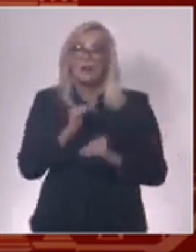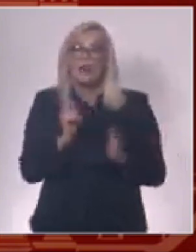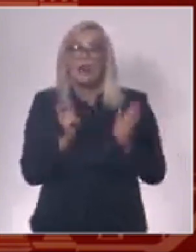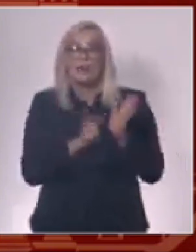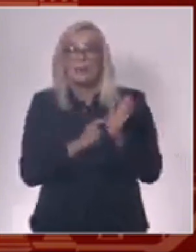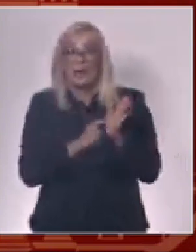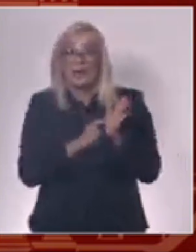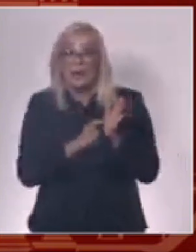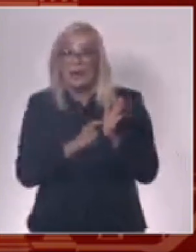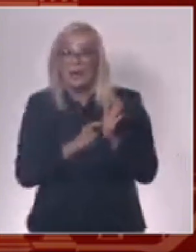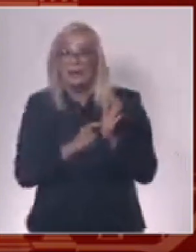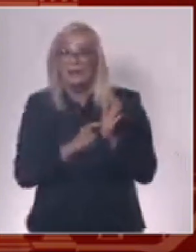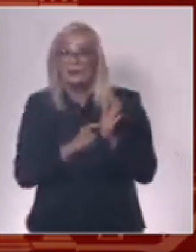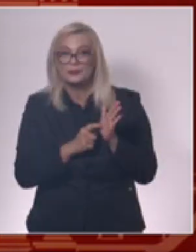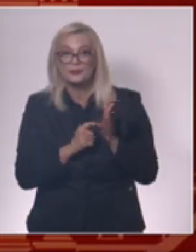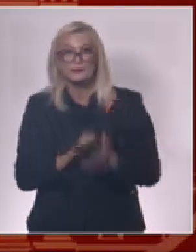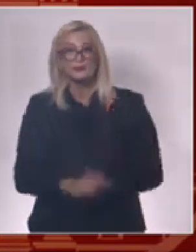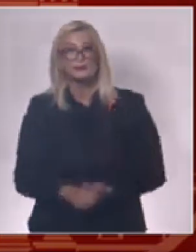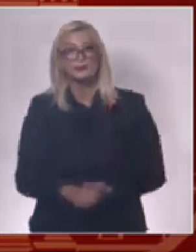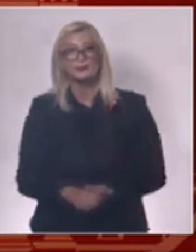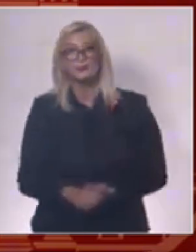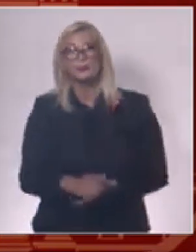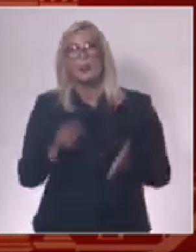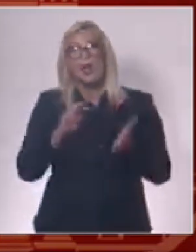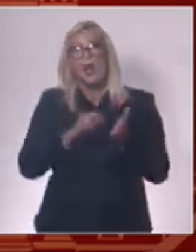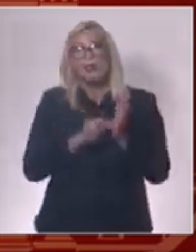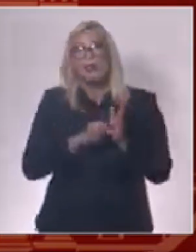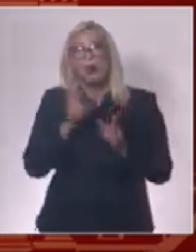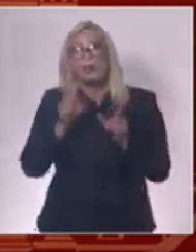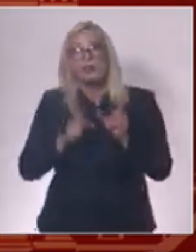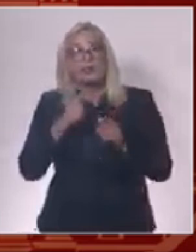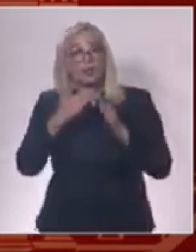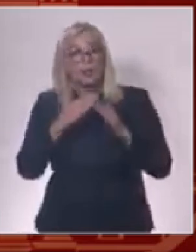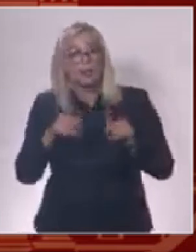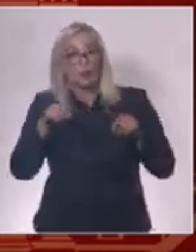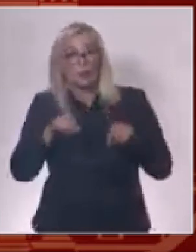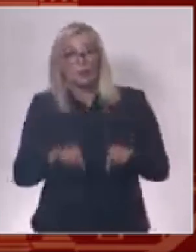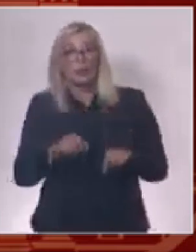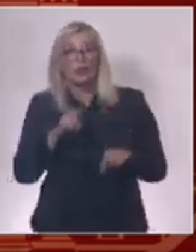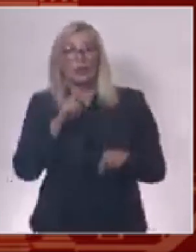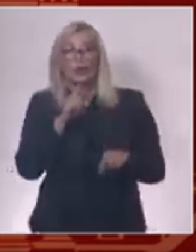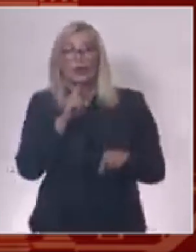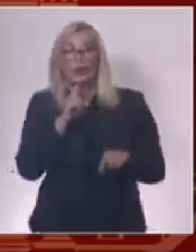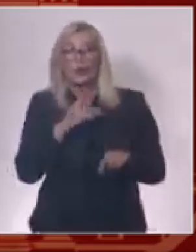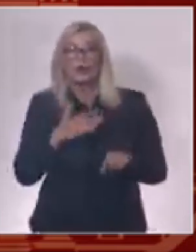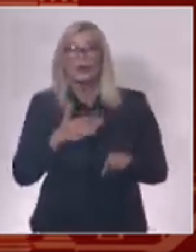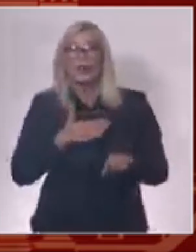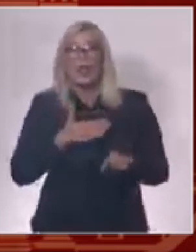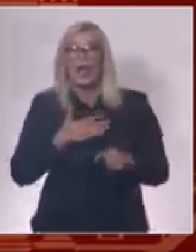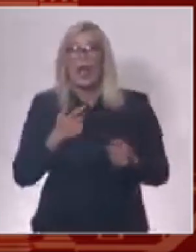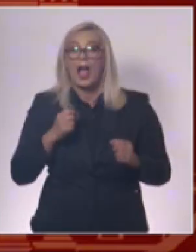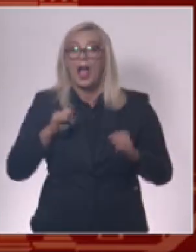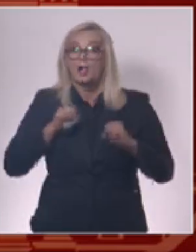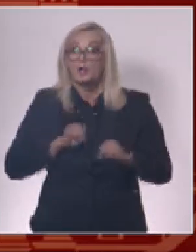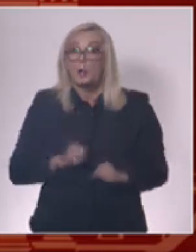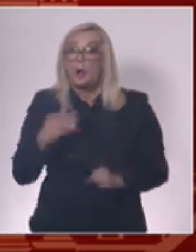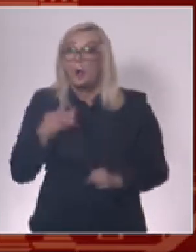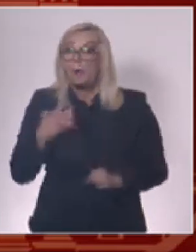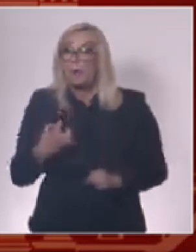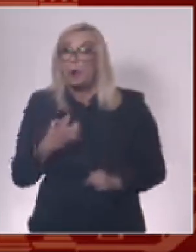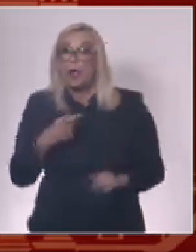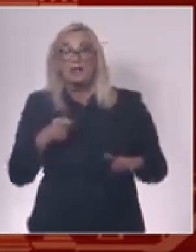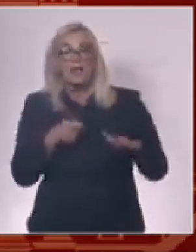поради би рекол политичари дома кои што на сметка на собственото богатење и